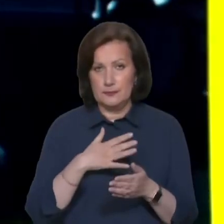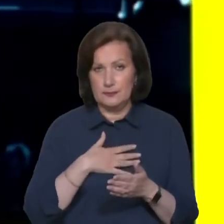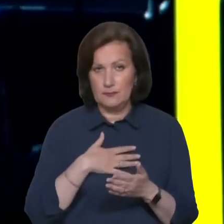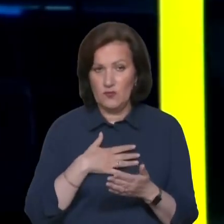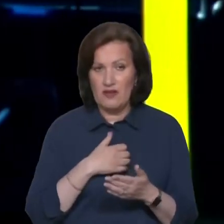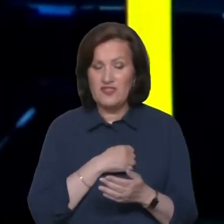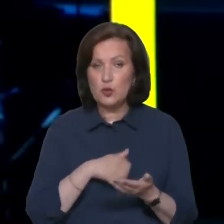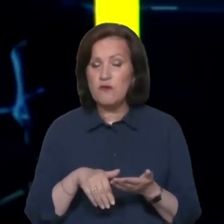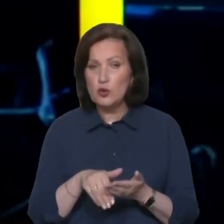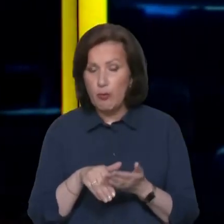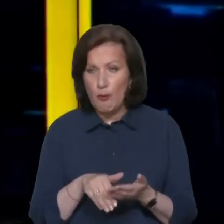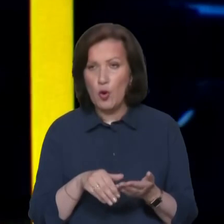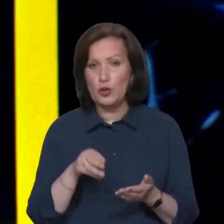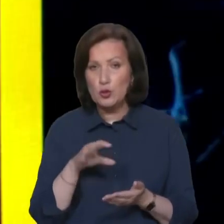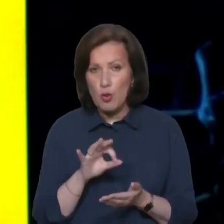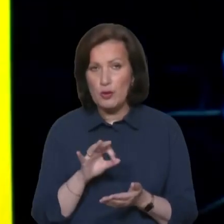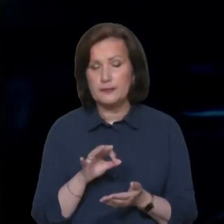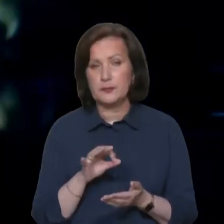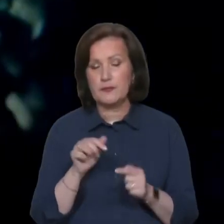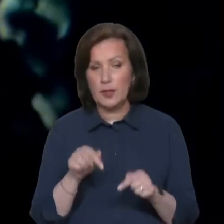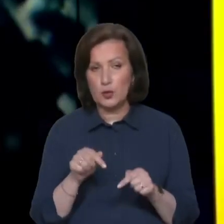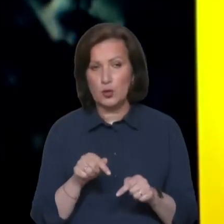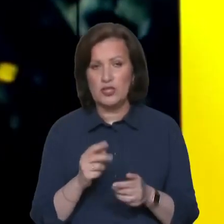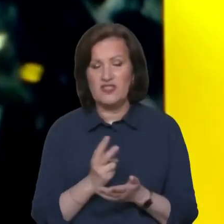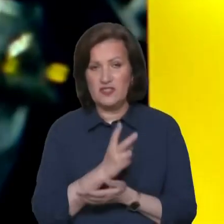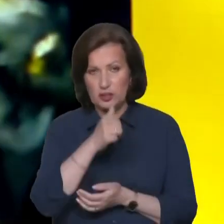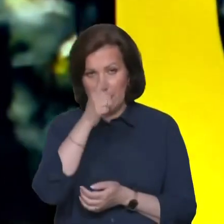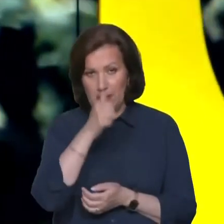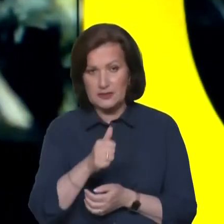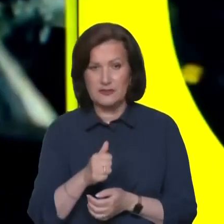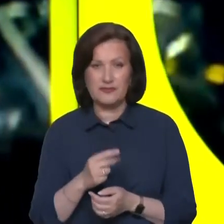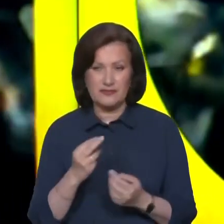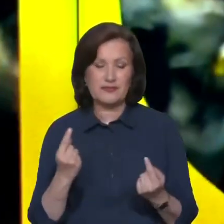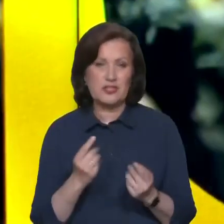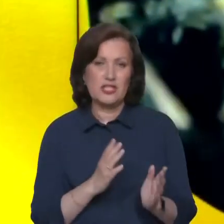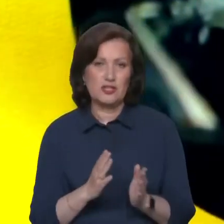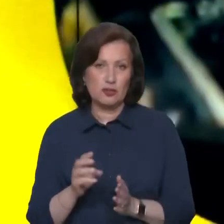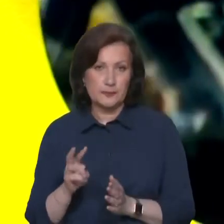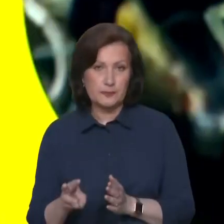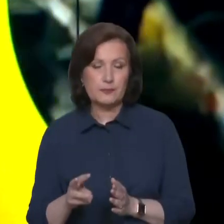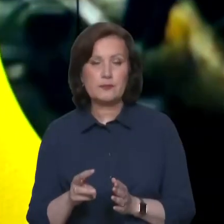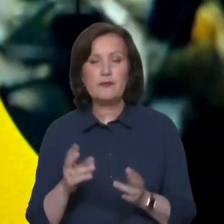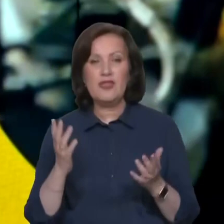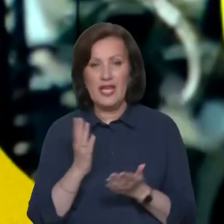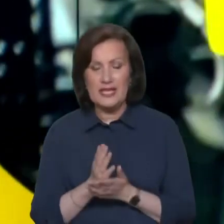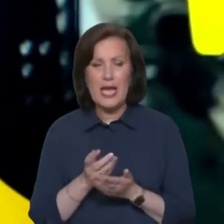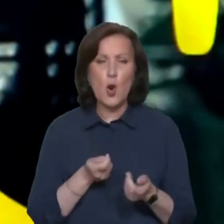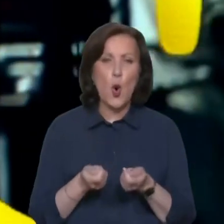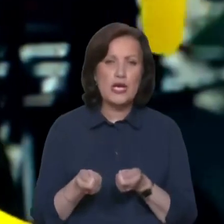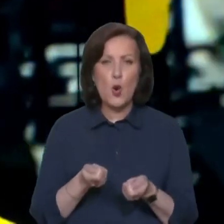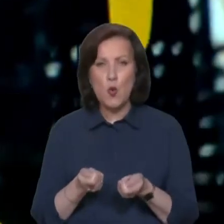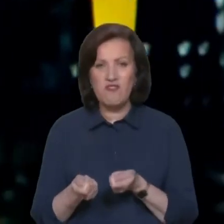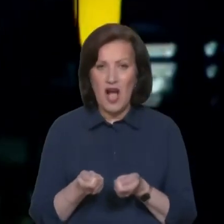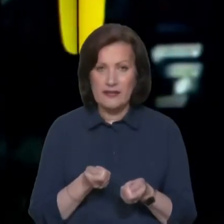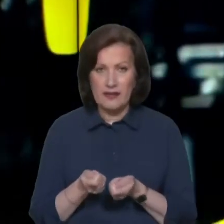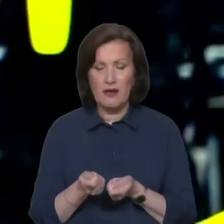саме військової допомоги, то тут двічі на місяць, тобто це звичайний режим. Звичайно ж, є коригування,